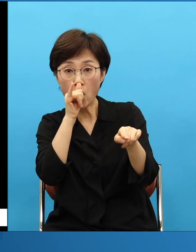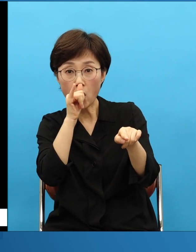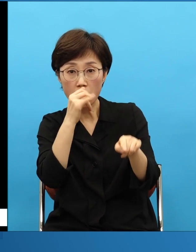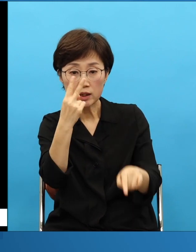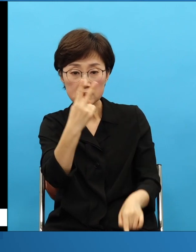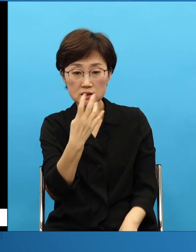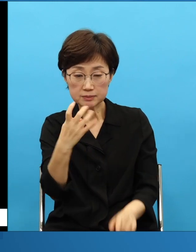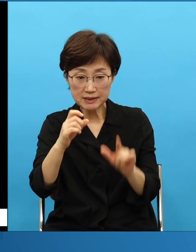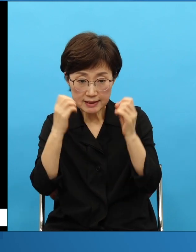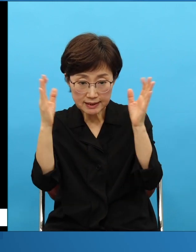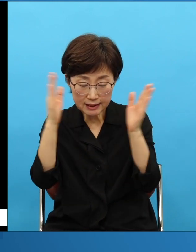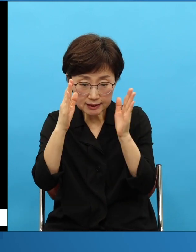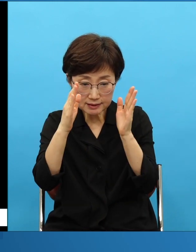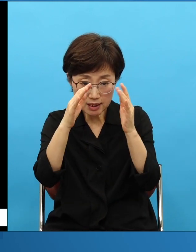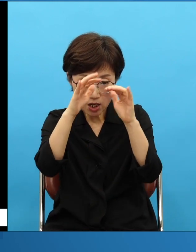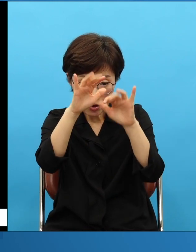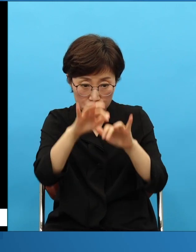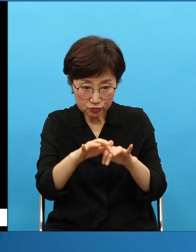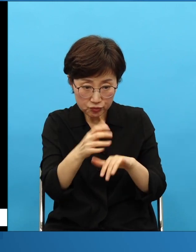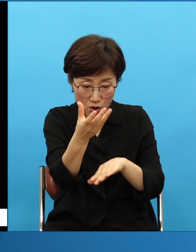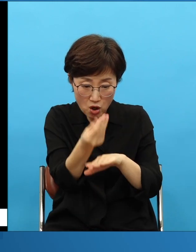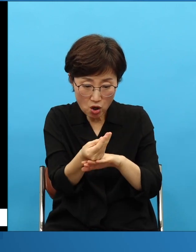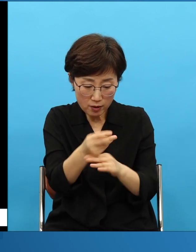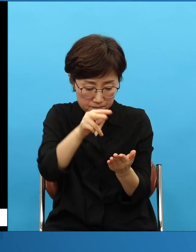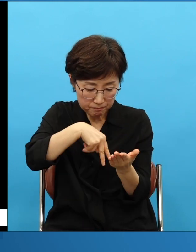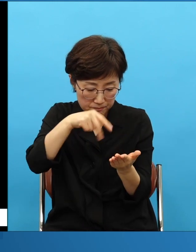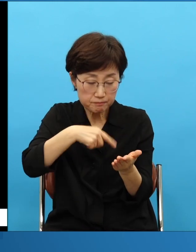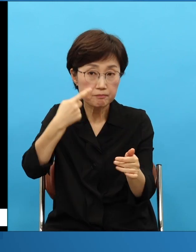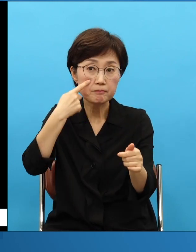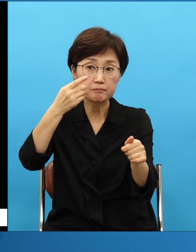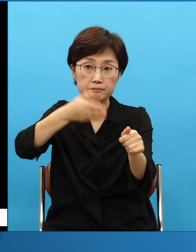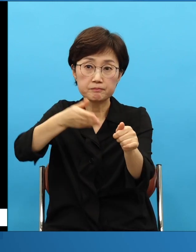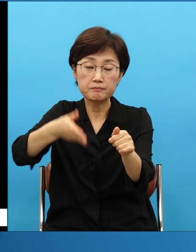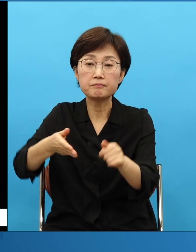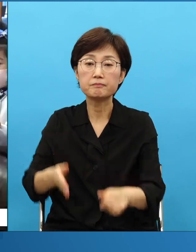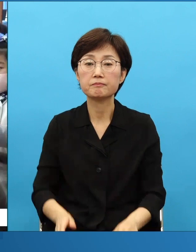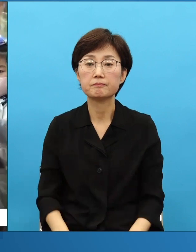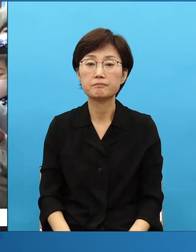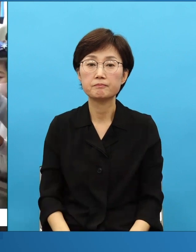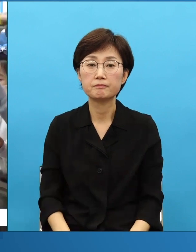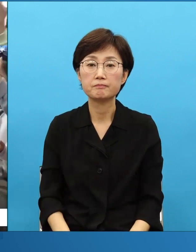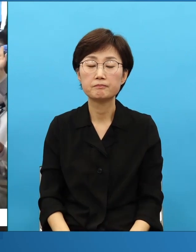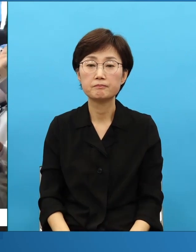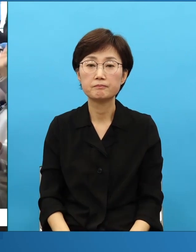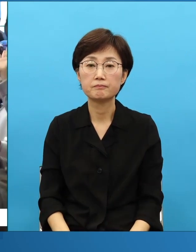2024학년도 신입생 모집 요강 다운로드 메뉴에서 확인할 수 있습니다.